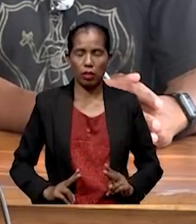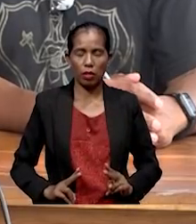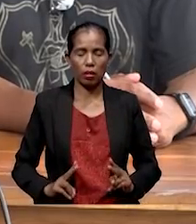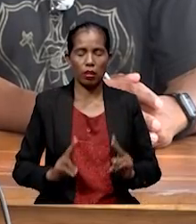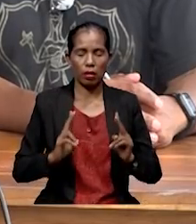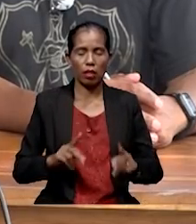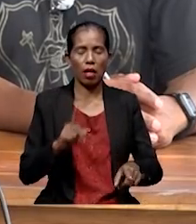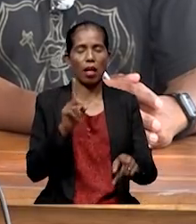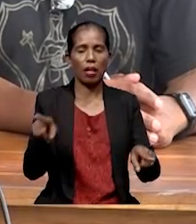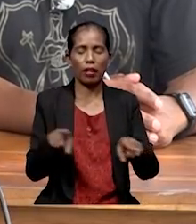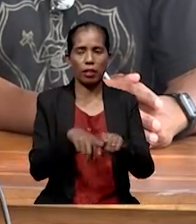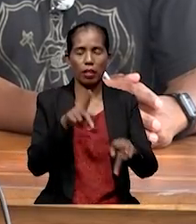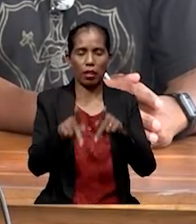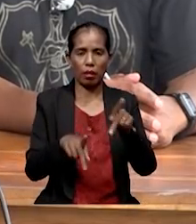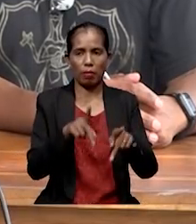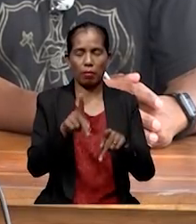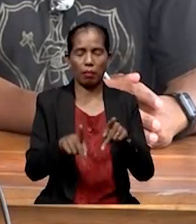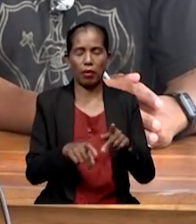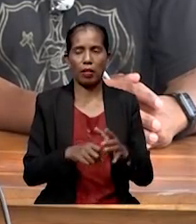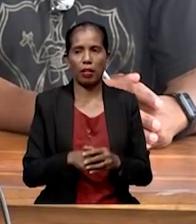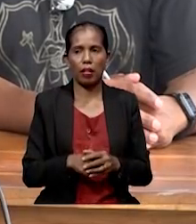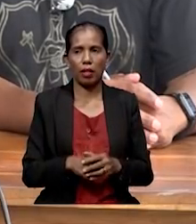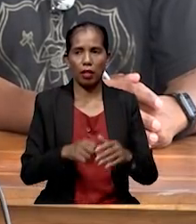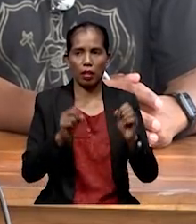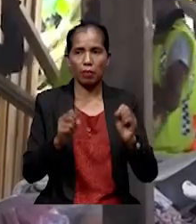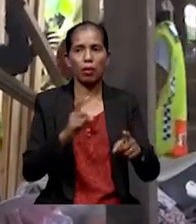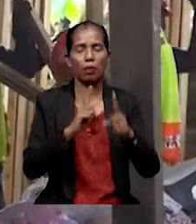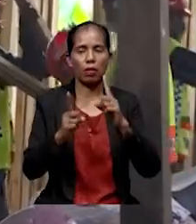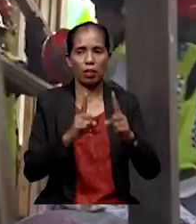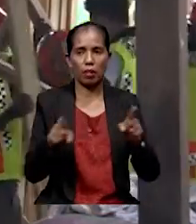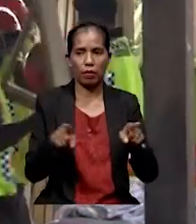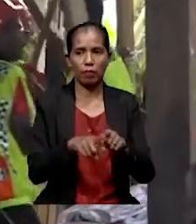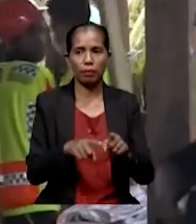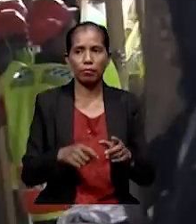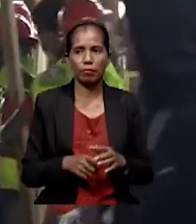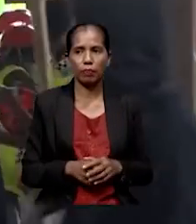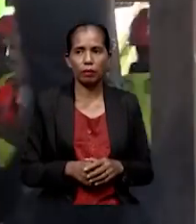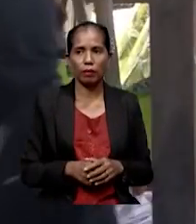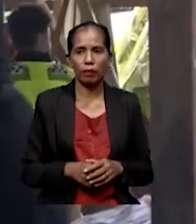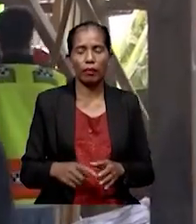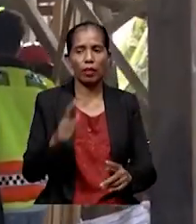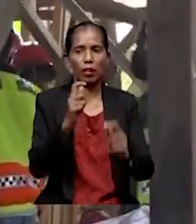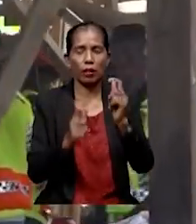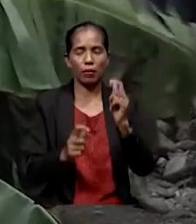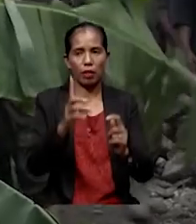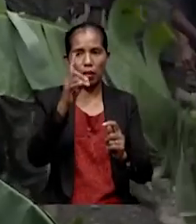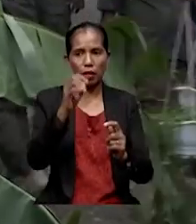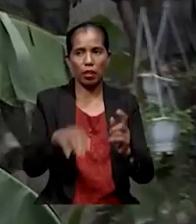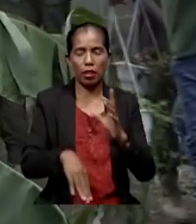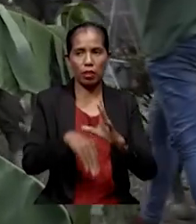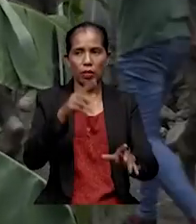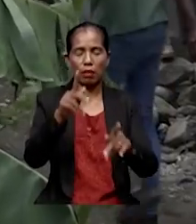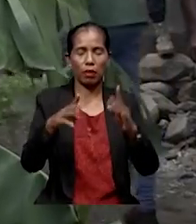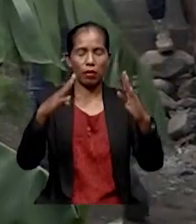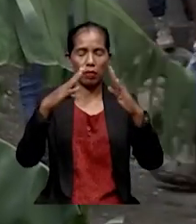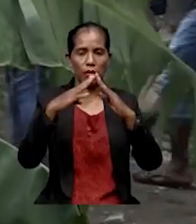ema. Hundar ema sudah dalam peratu bela kuliah buat sana. Enquanto tribunal distrital dili hasai komunidade uma kain